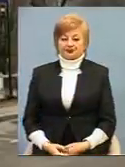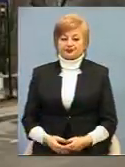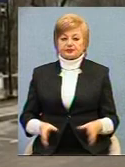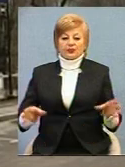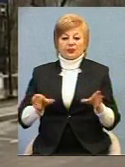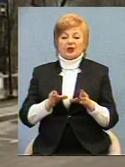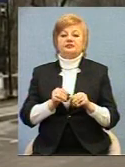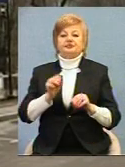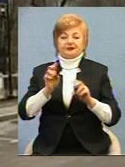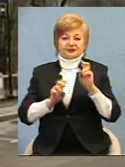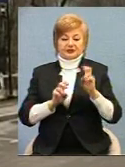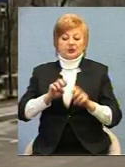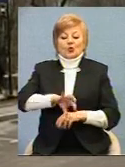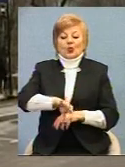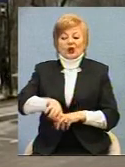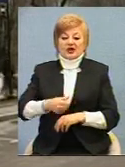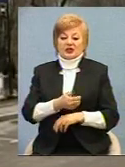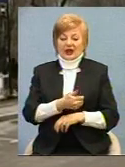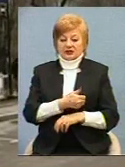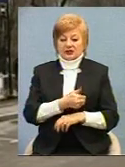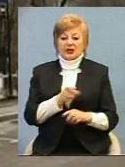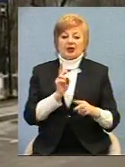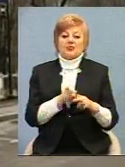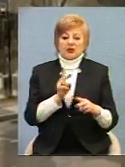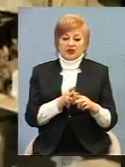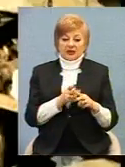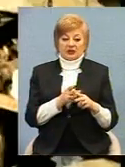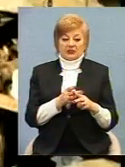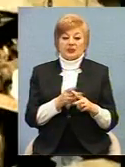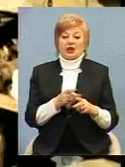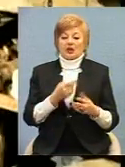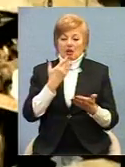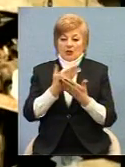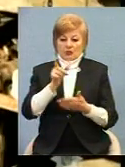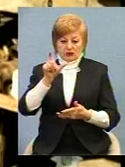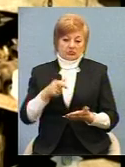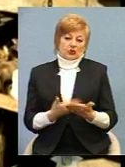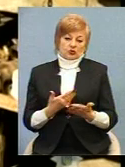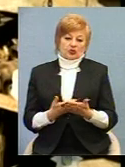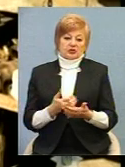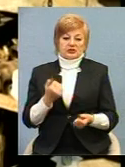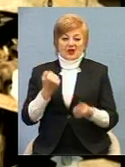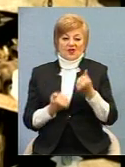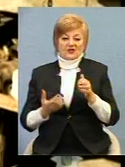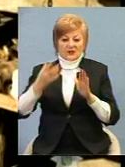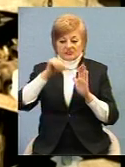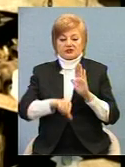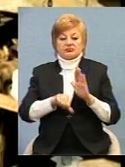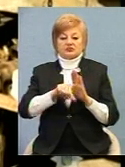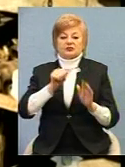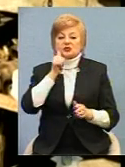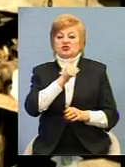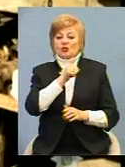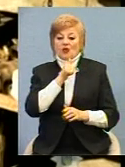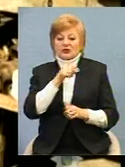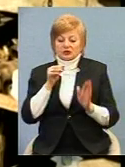Підприємства намагалися поцупити метал, повідомляє відділ комунікації Нацполіції в області. Підозрюваний співробітник зробив в автомобілі ЗІЛ схованки, через котрі